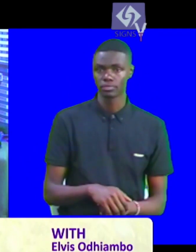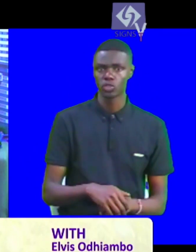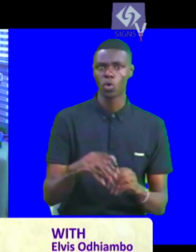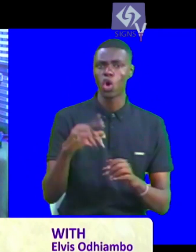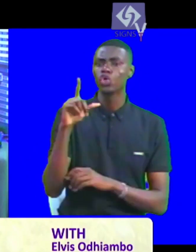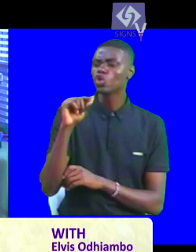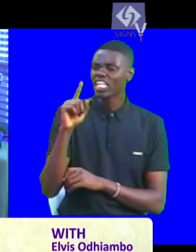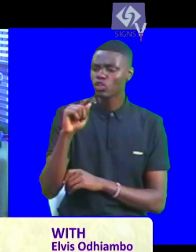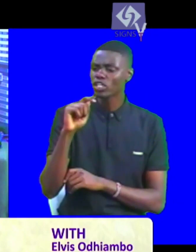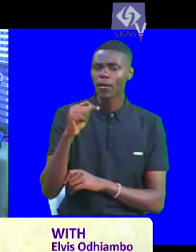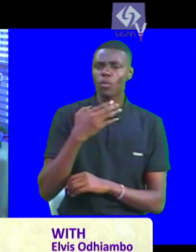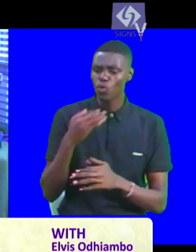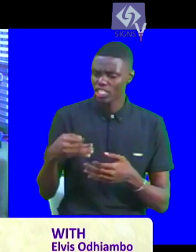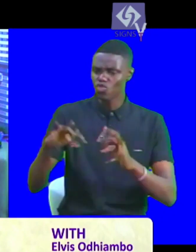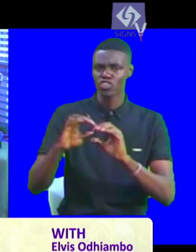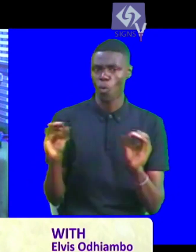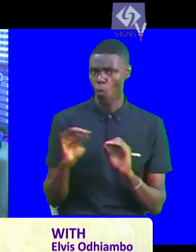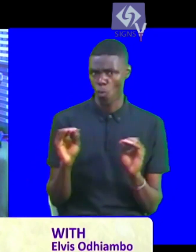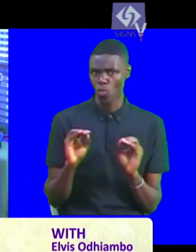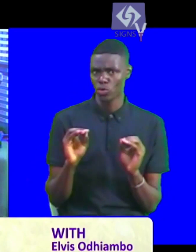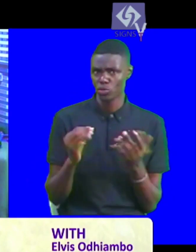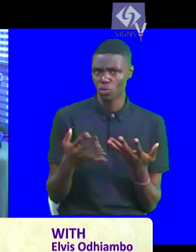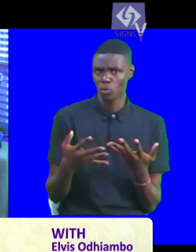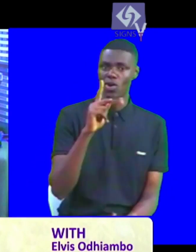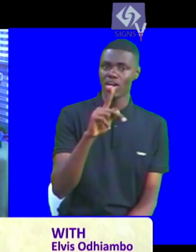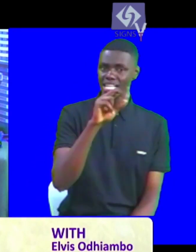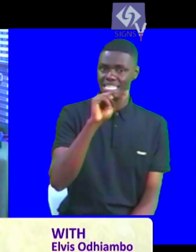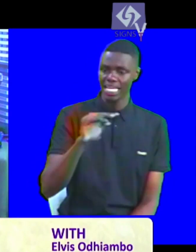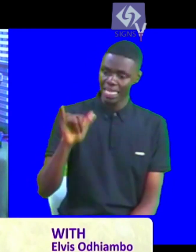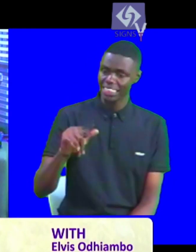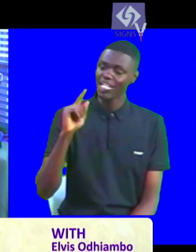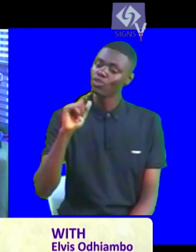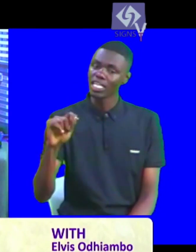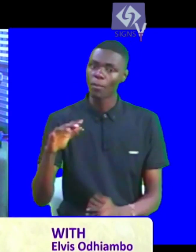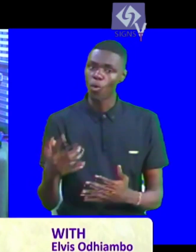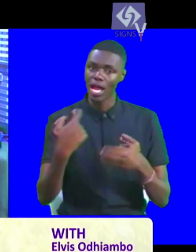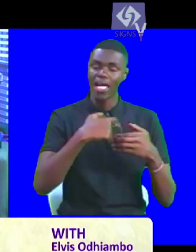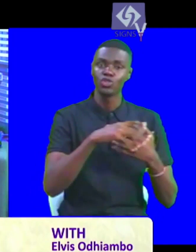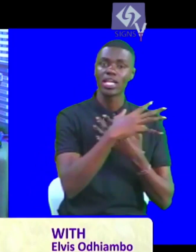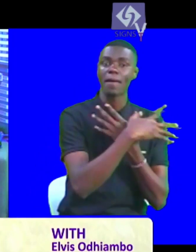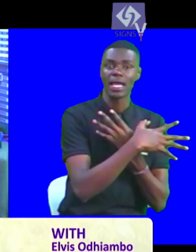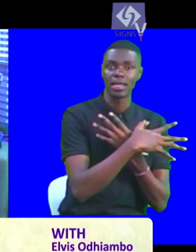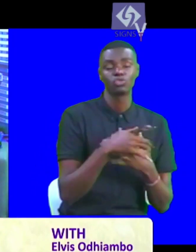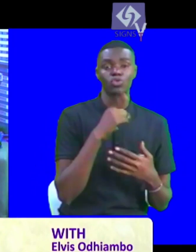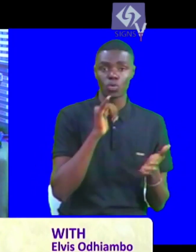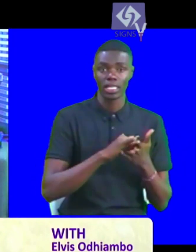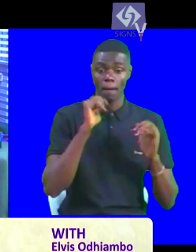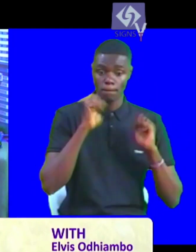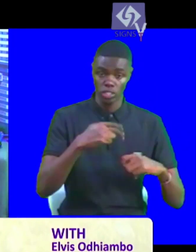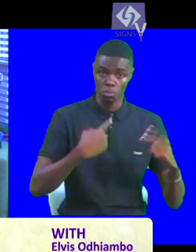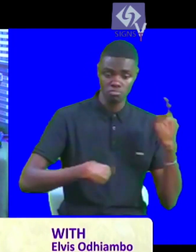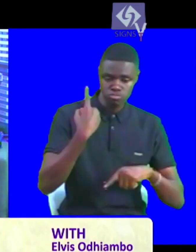bid for Harry Kane because umeona ni kama pia wamekawia sana. Tottenham wataki kumwachilia. Unaona should Kane abaki